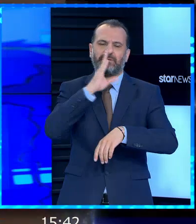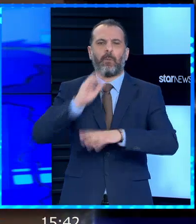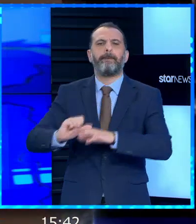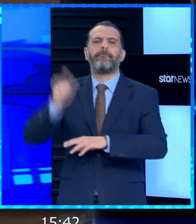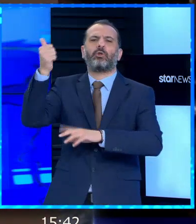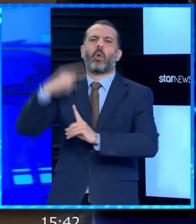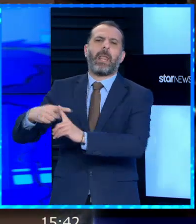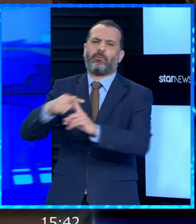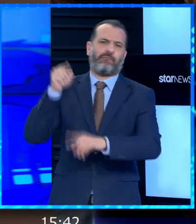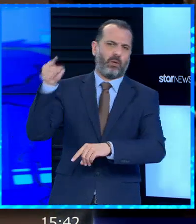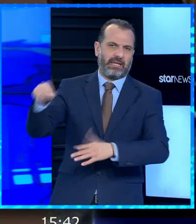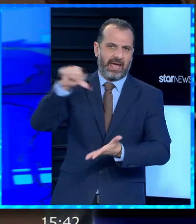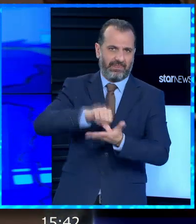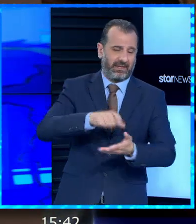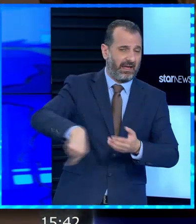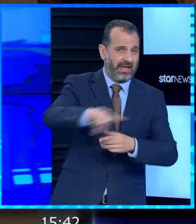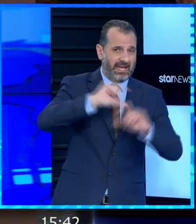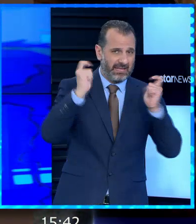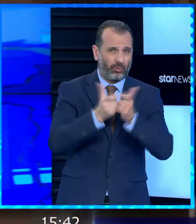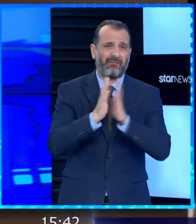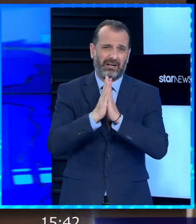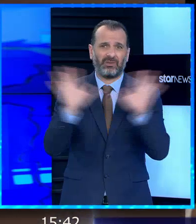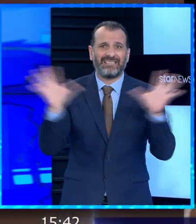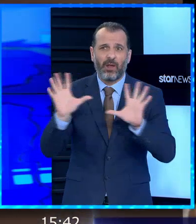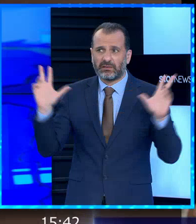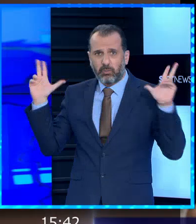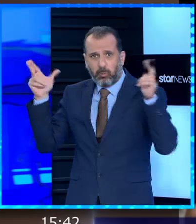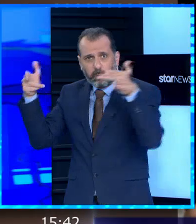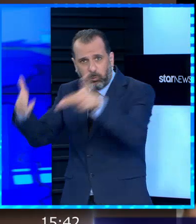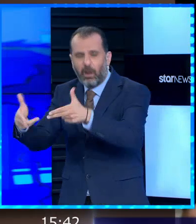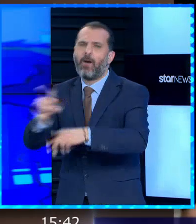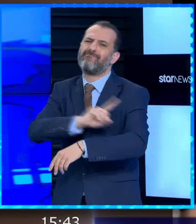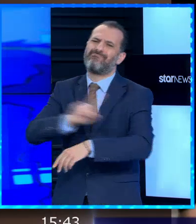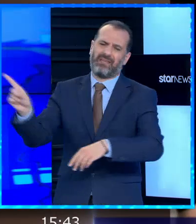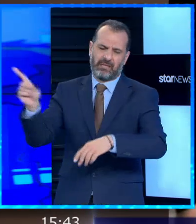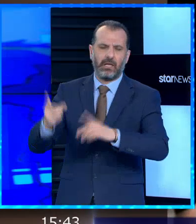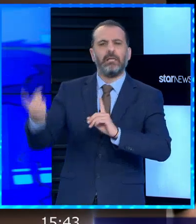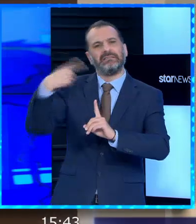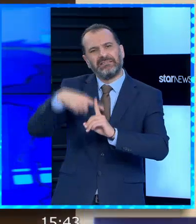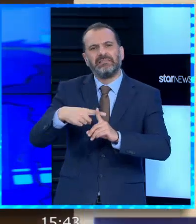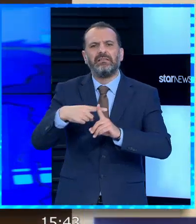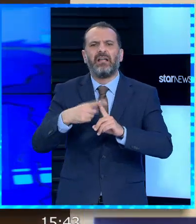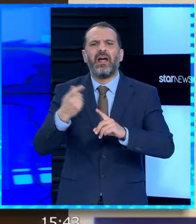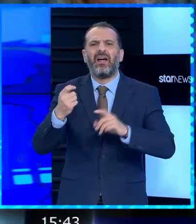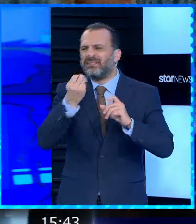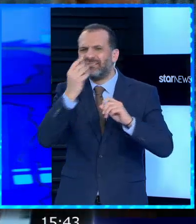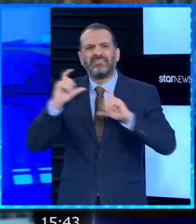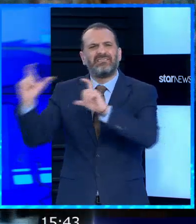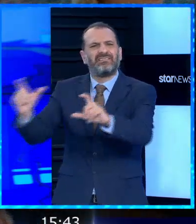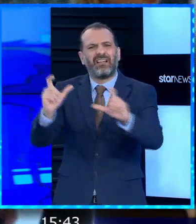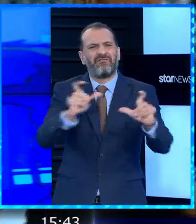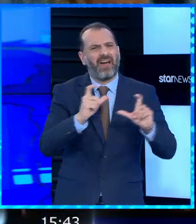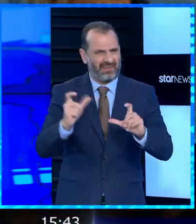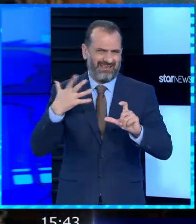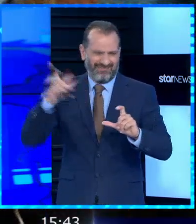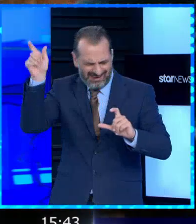πρώτο νεκροταφείο. Θερμή παράκληση της οικογένειας να μην εισέλθουν κάμερες στο χώρο του νεκροταφείου. Η Νόνικα Γαλινέα είχε